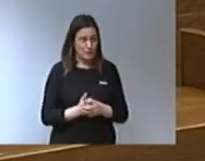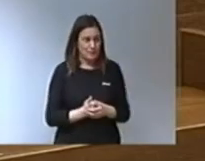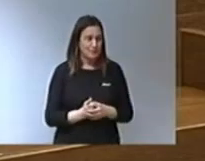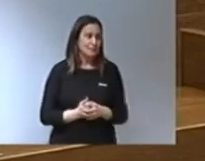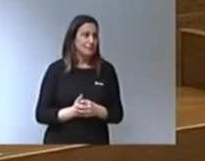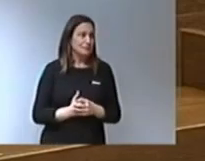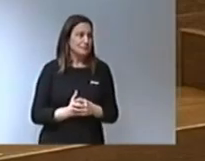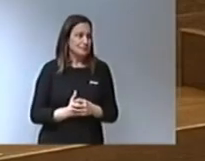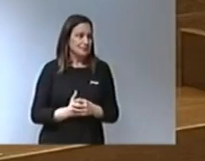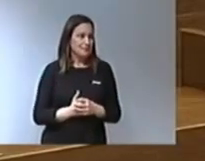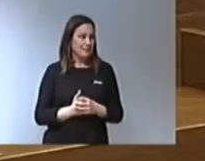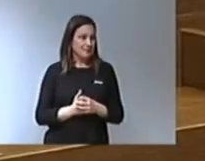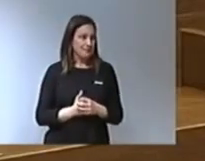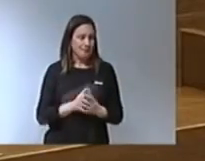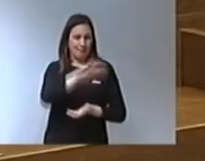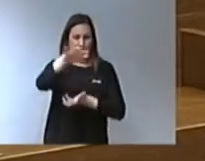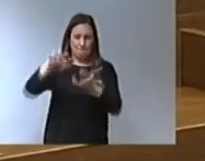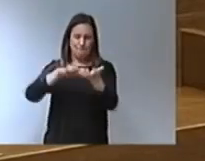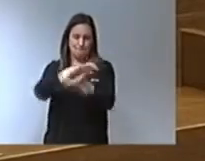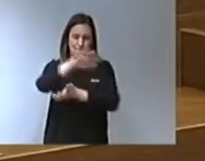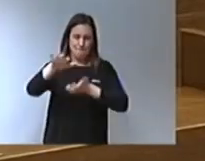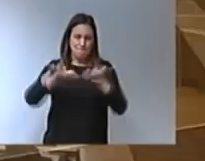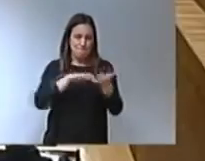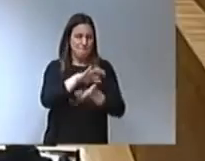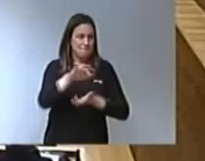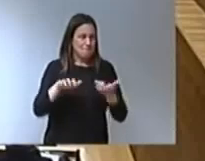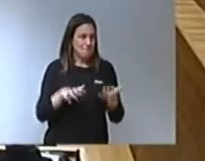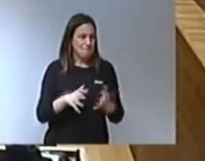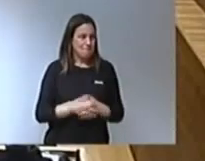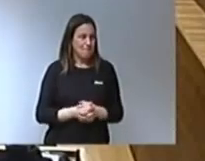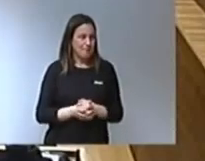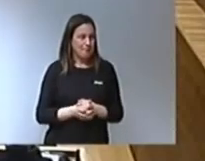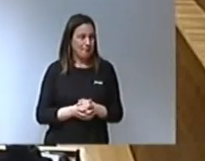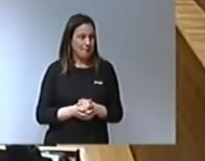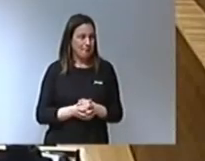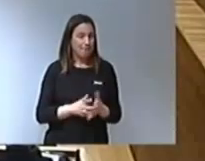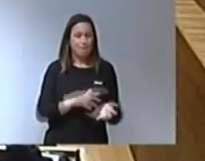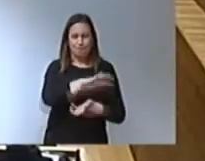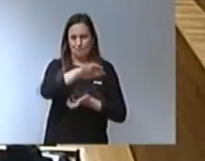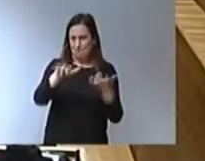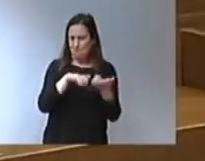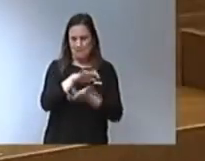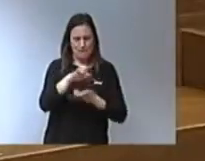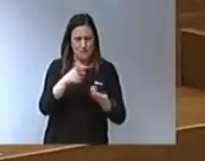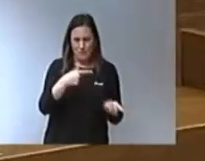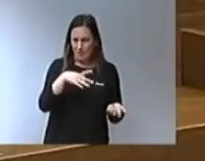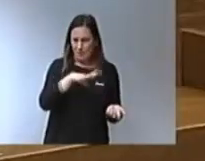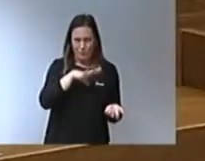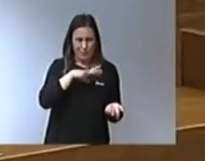que així fer a... Senyories, per favor... Señorías. Es que señorías, es que